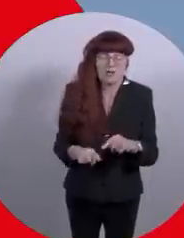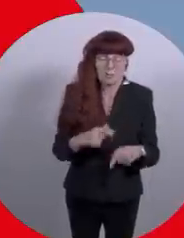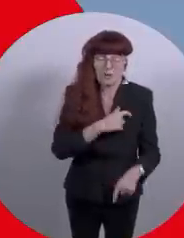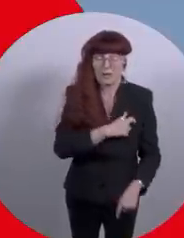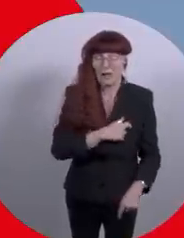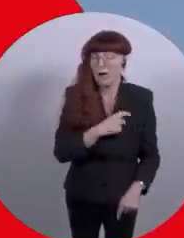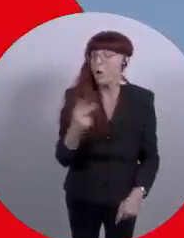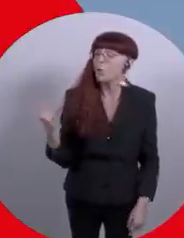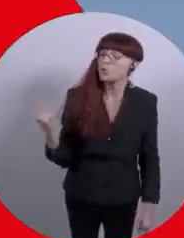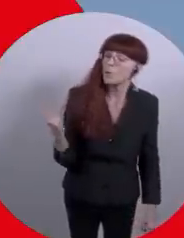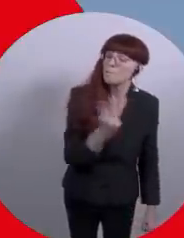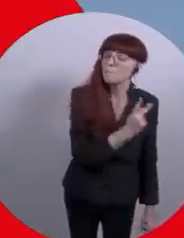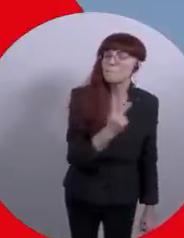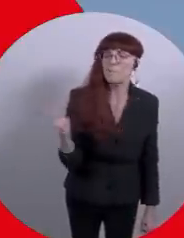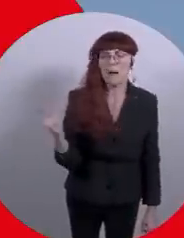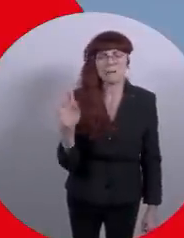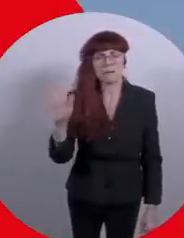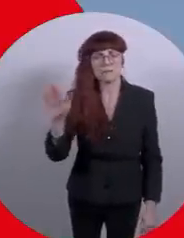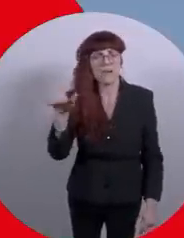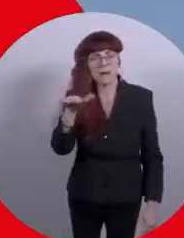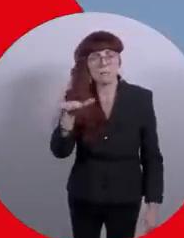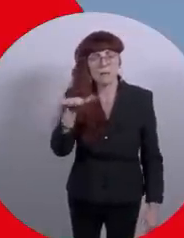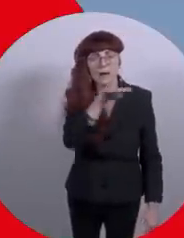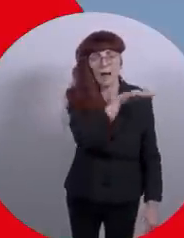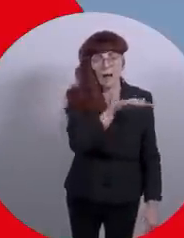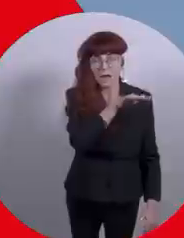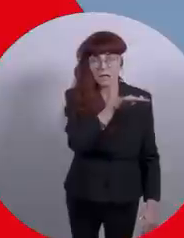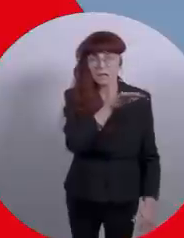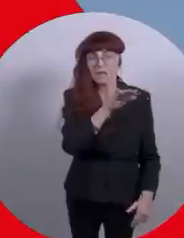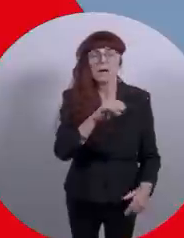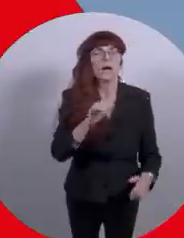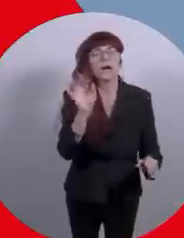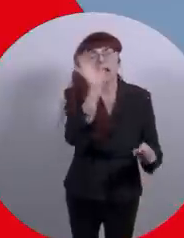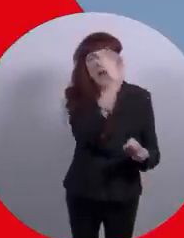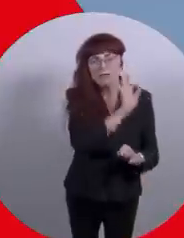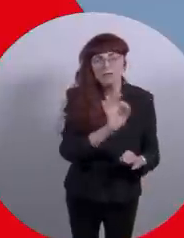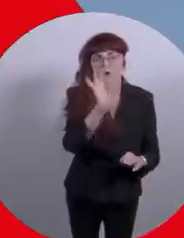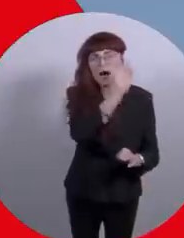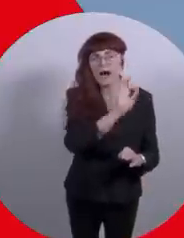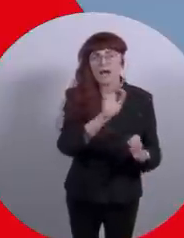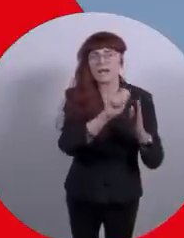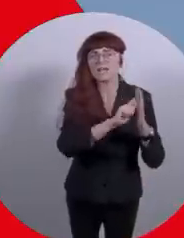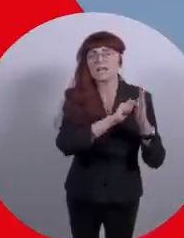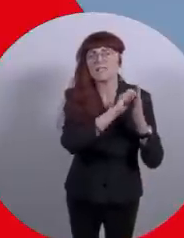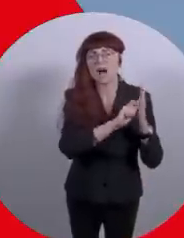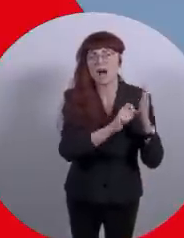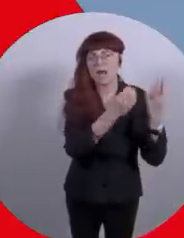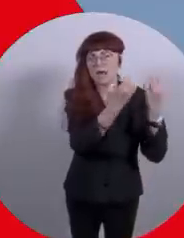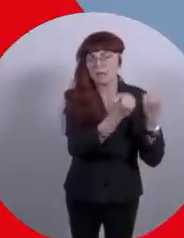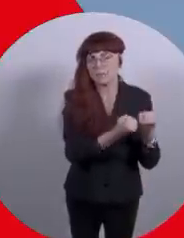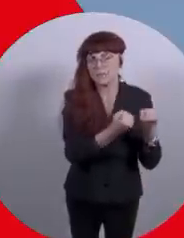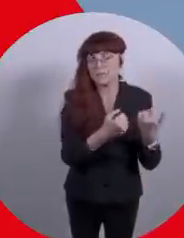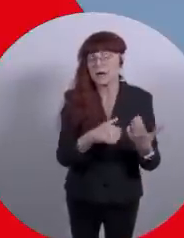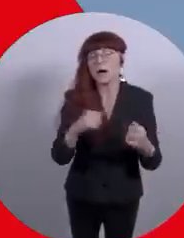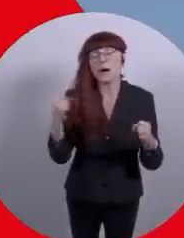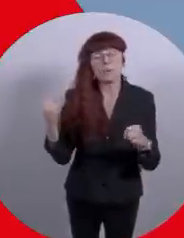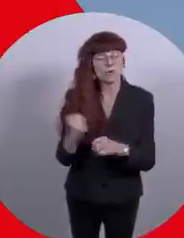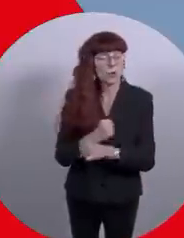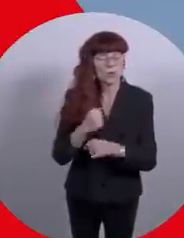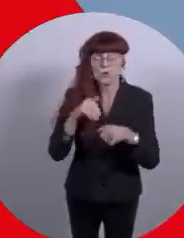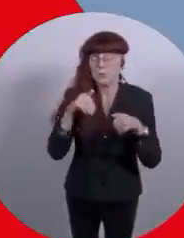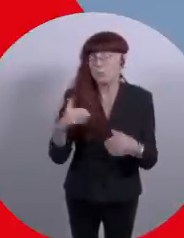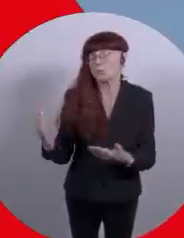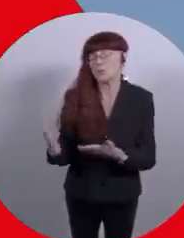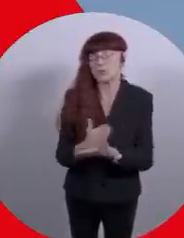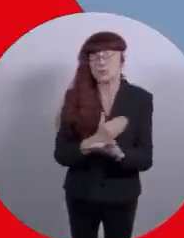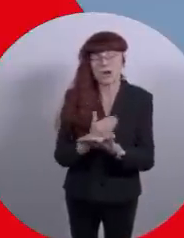in ihrem Bereich hervorragende Wahlergebnisse erzielt nichtsdestotrotz muss man sich am Ende des Tages entscheiden und für mich